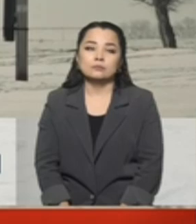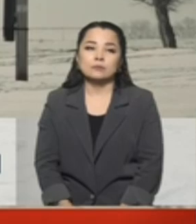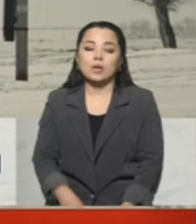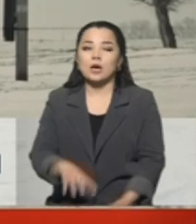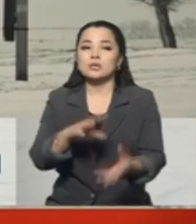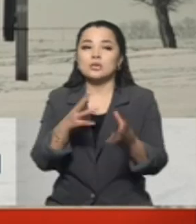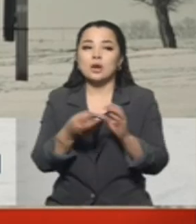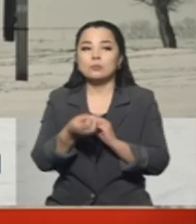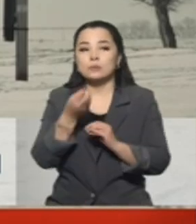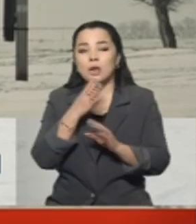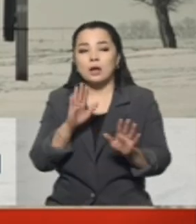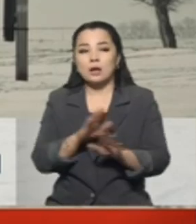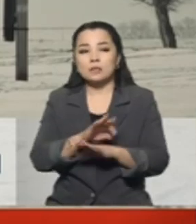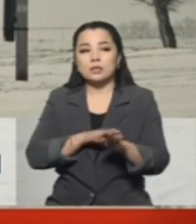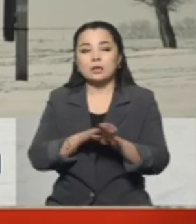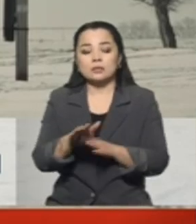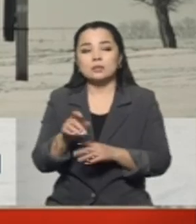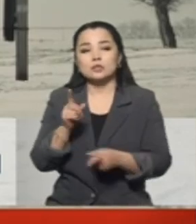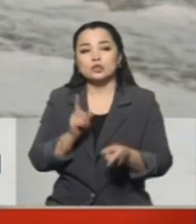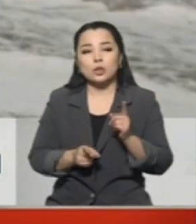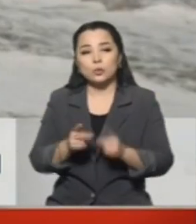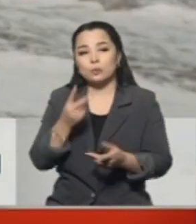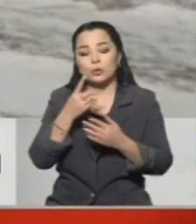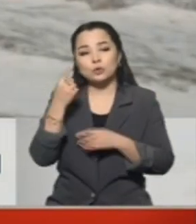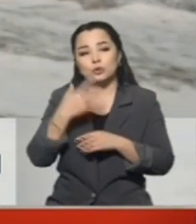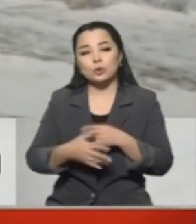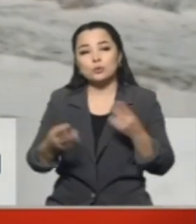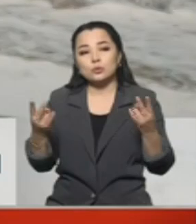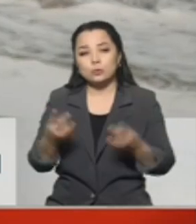Жалпы жақсы әнді ақиқат деп түсінген абзал.